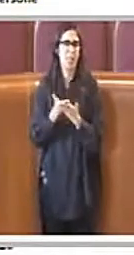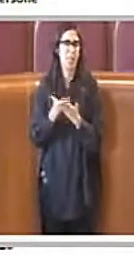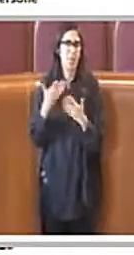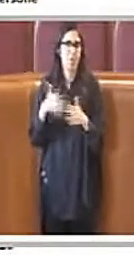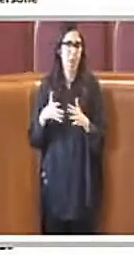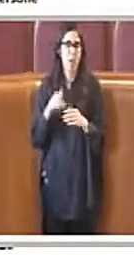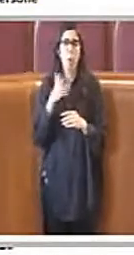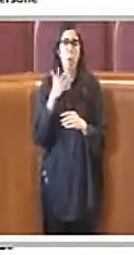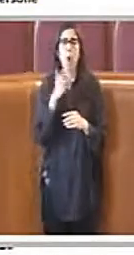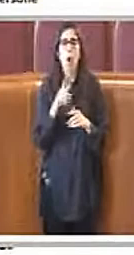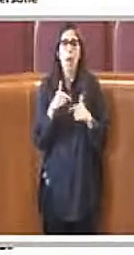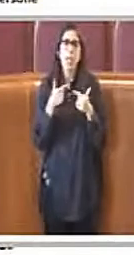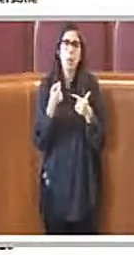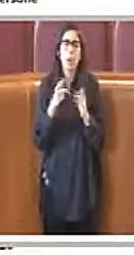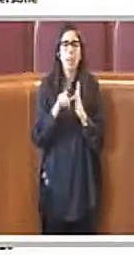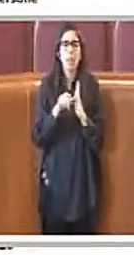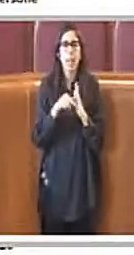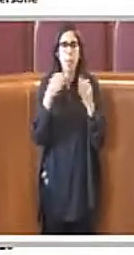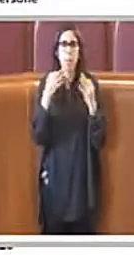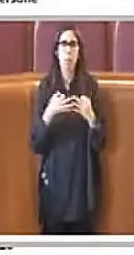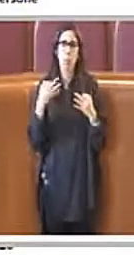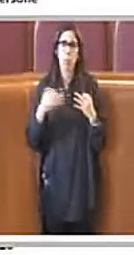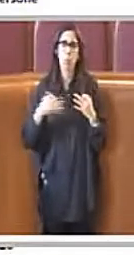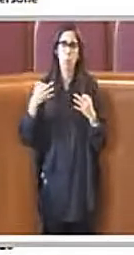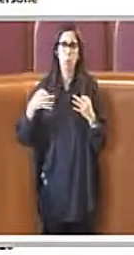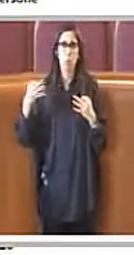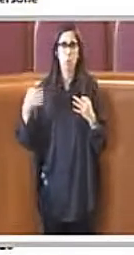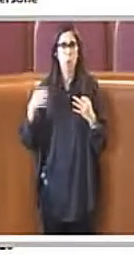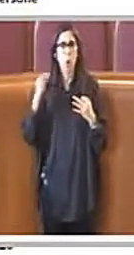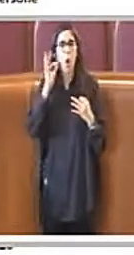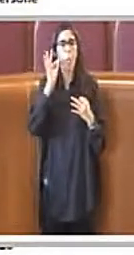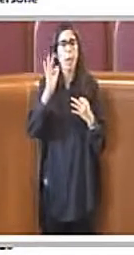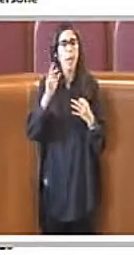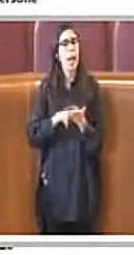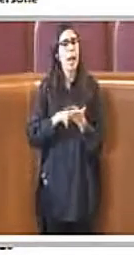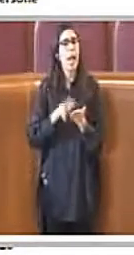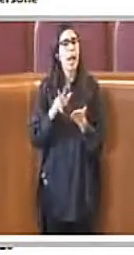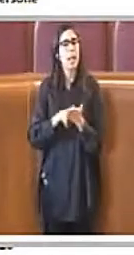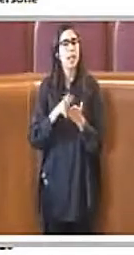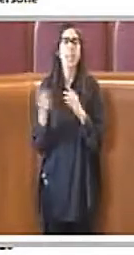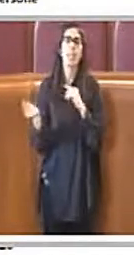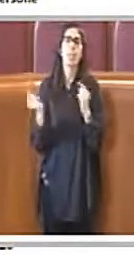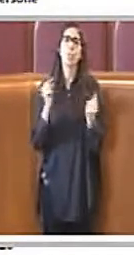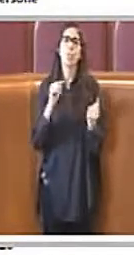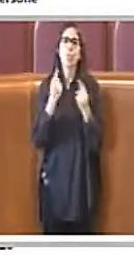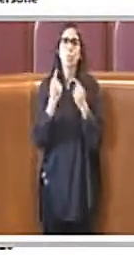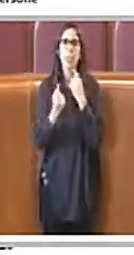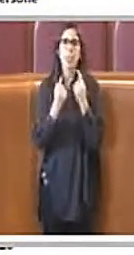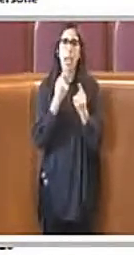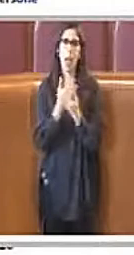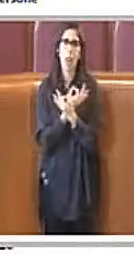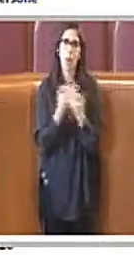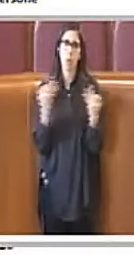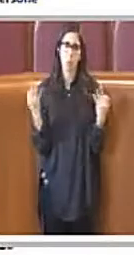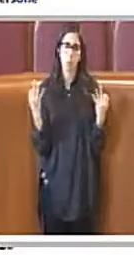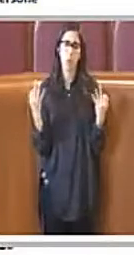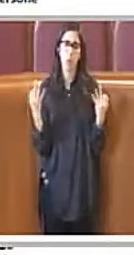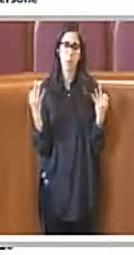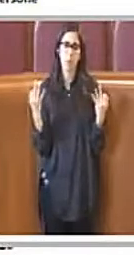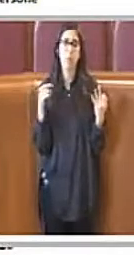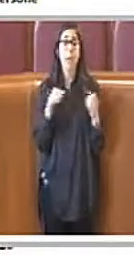dire, un po' dei tempi certi per garantire questo dialogo. Questo dialogo che probabilmente